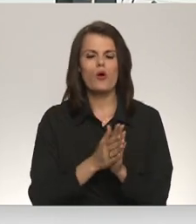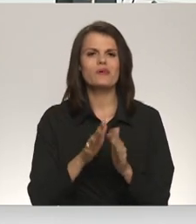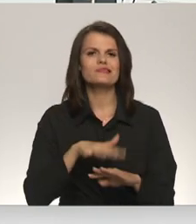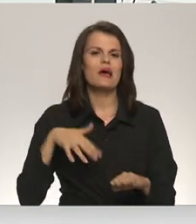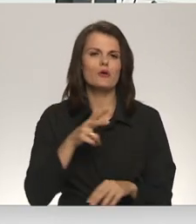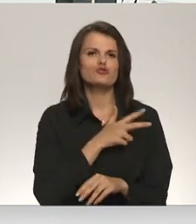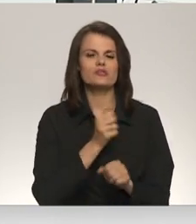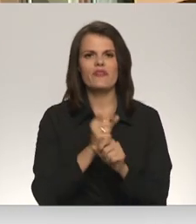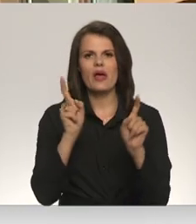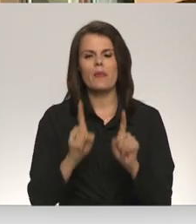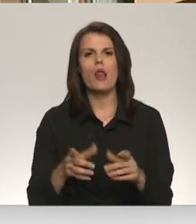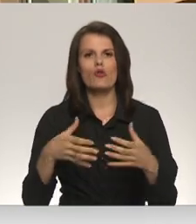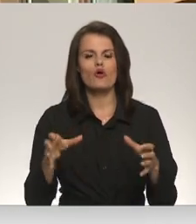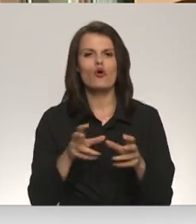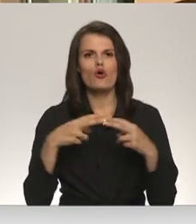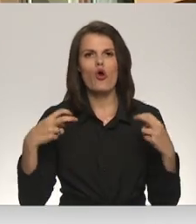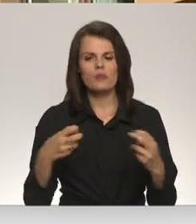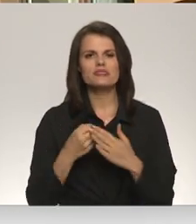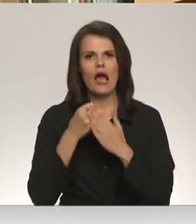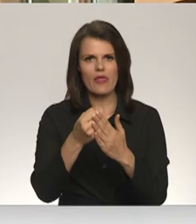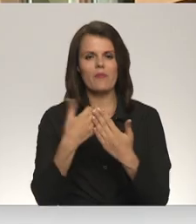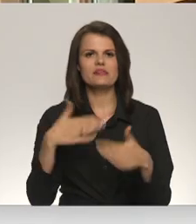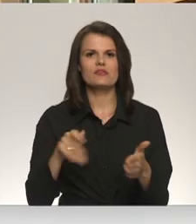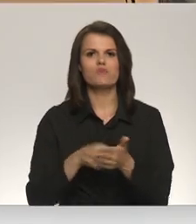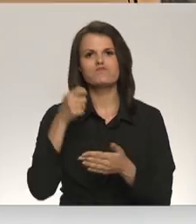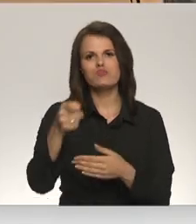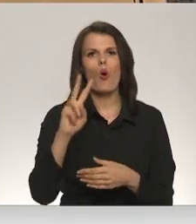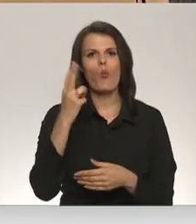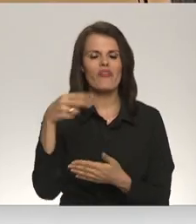un darba lietu komisija atbalstījusi 2. lasījumam. Zane Eniņa, Vidzemes televīzija.